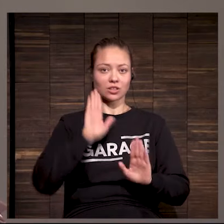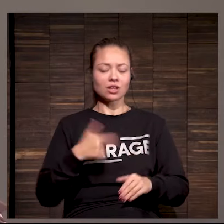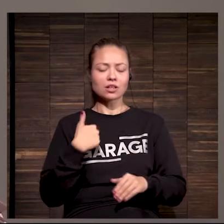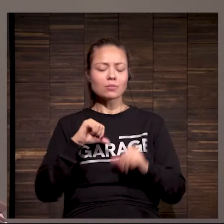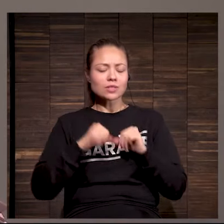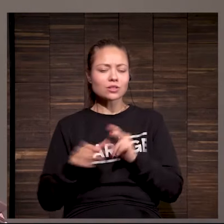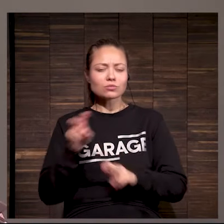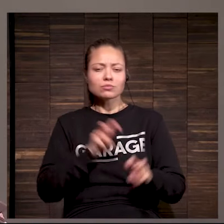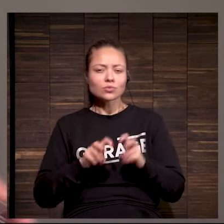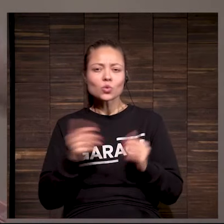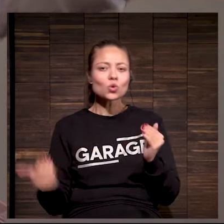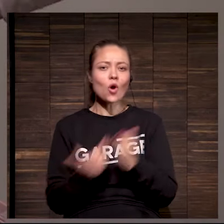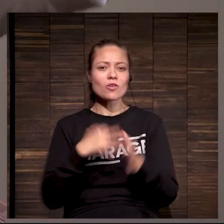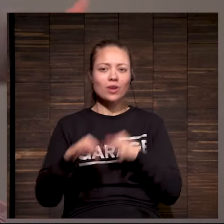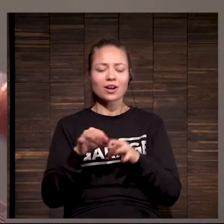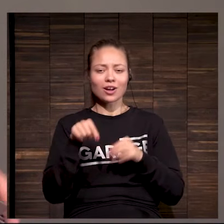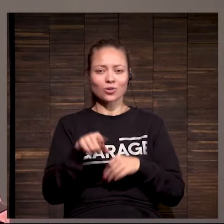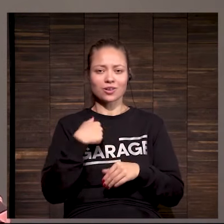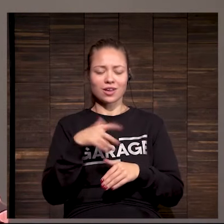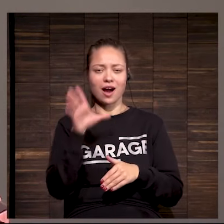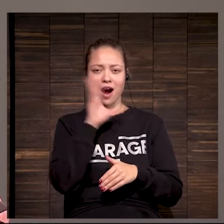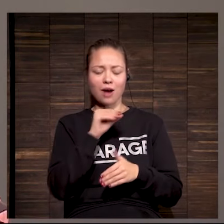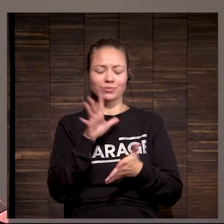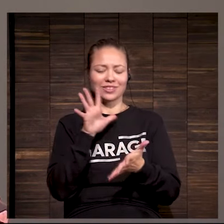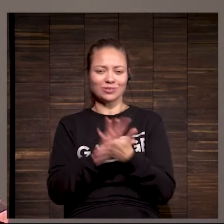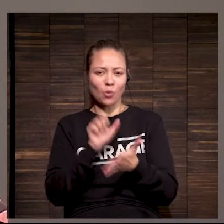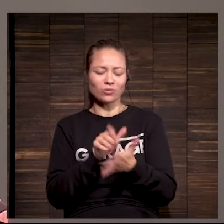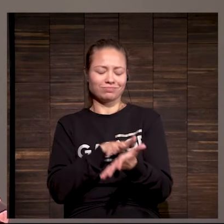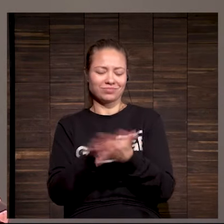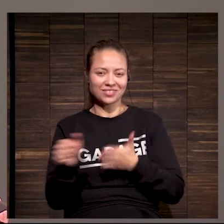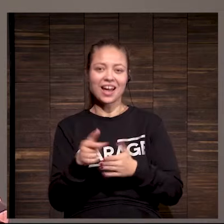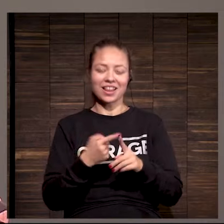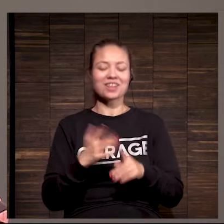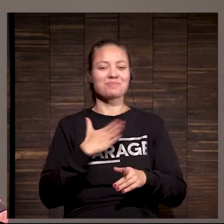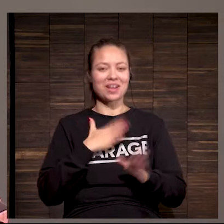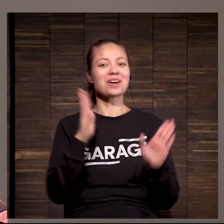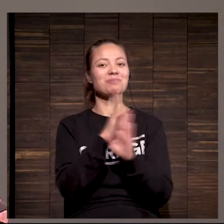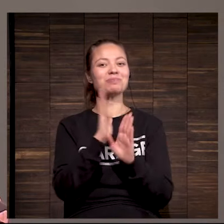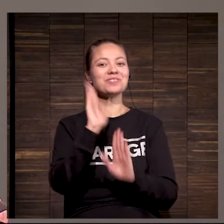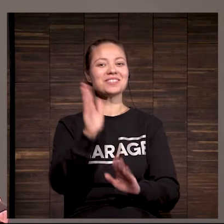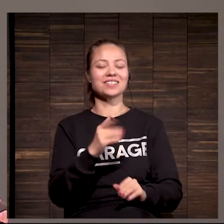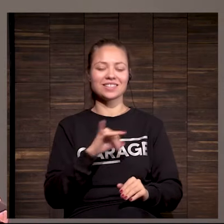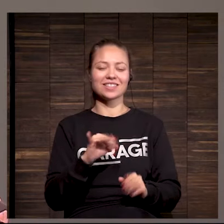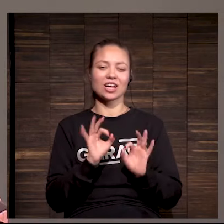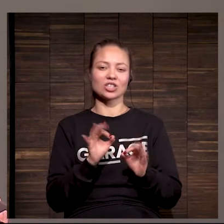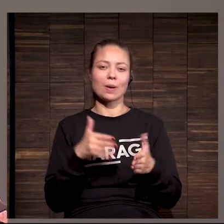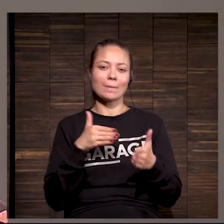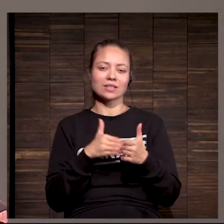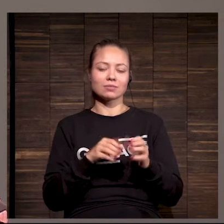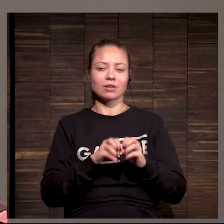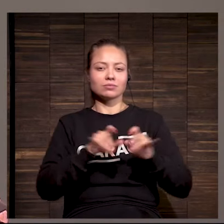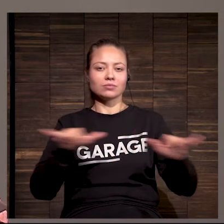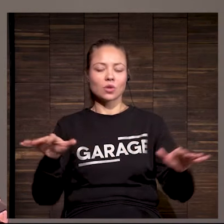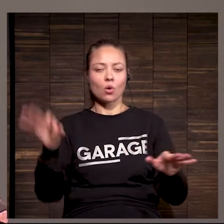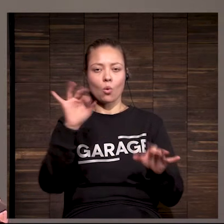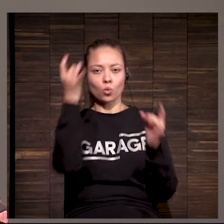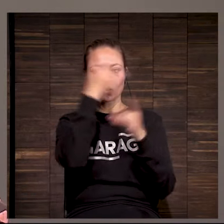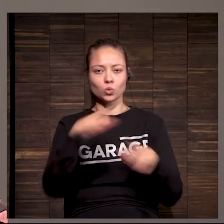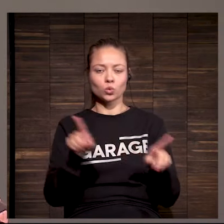новый проект который я смогу завалить прогресс могу испортить это моя миссия и разумеется максимально распространять знания культуре